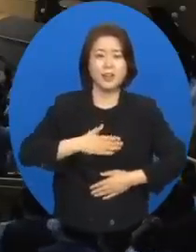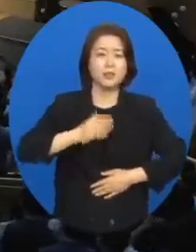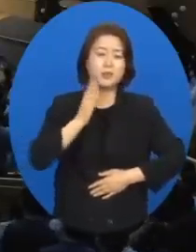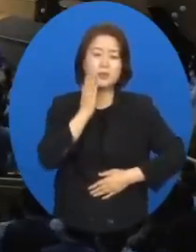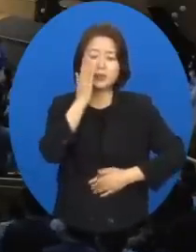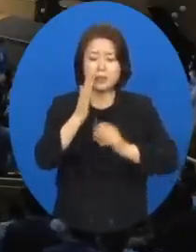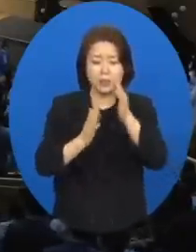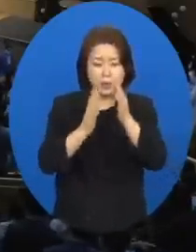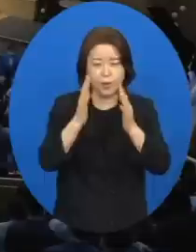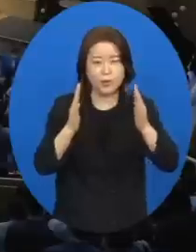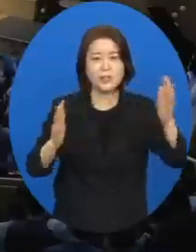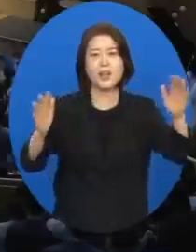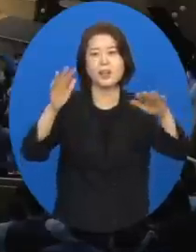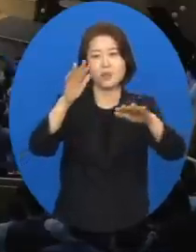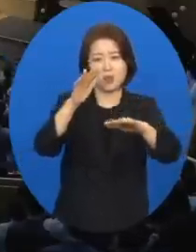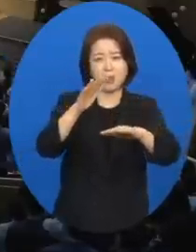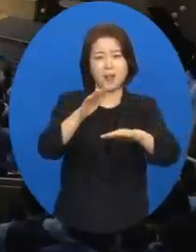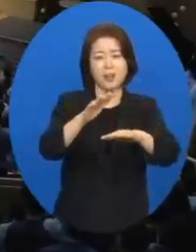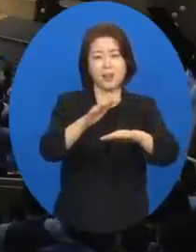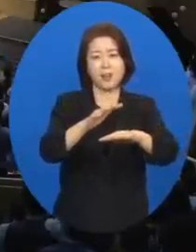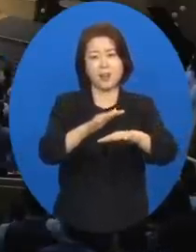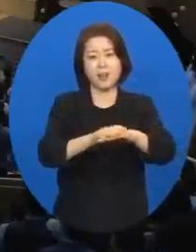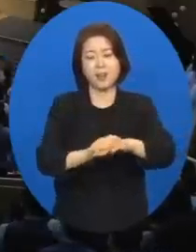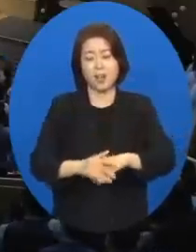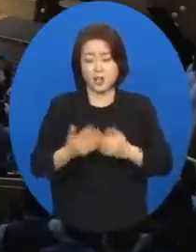나를 푸른 초장과